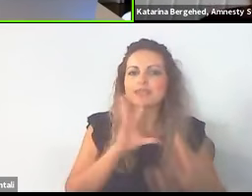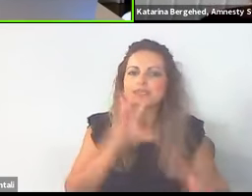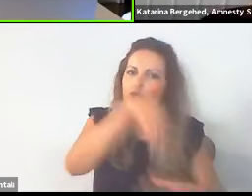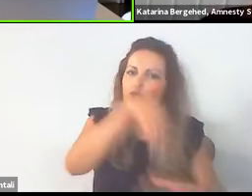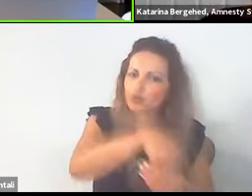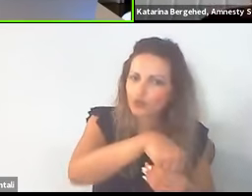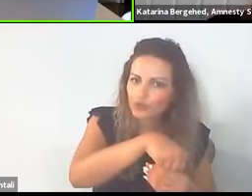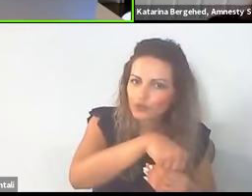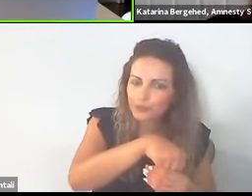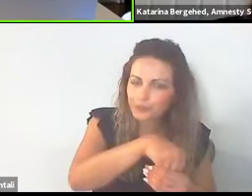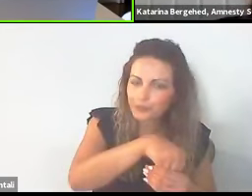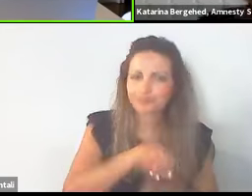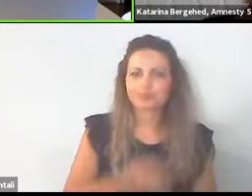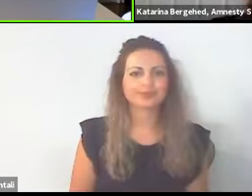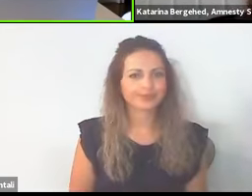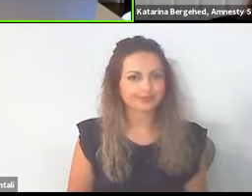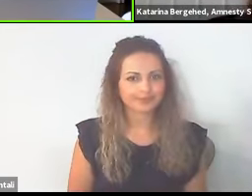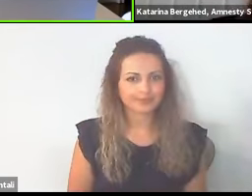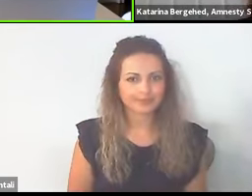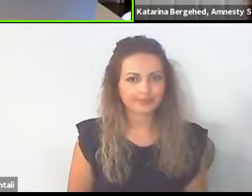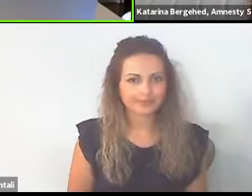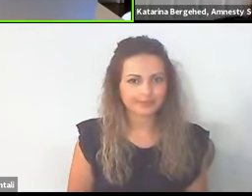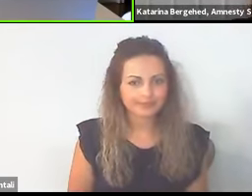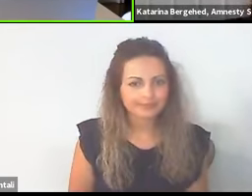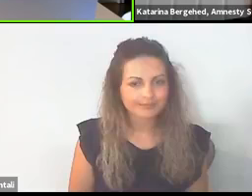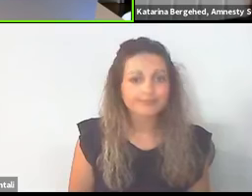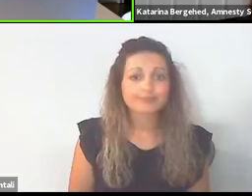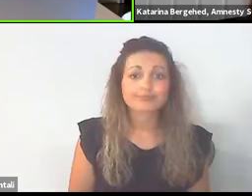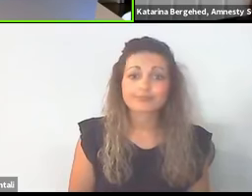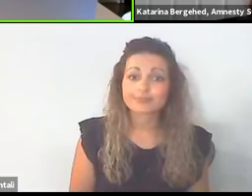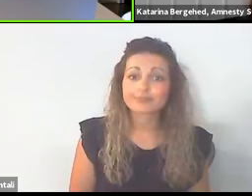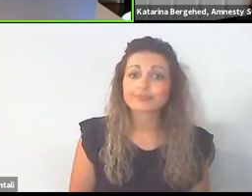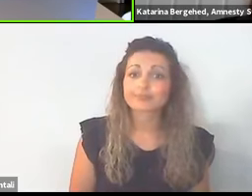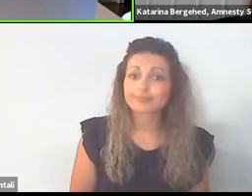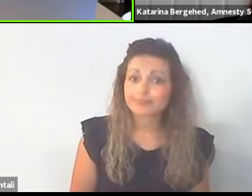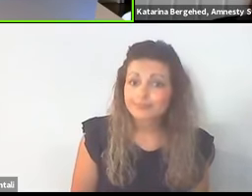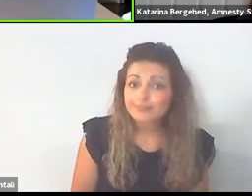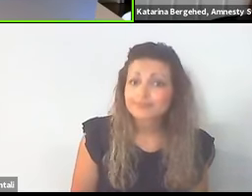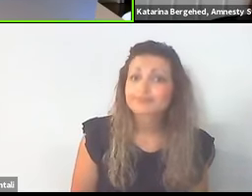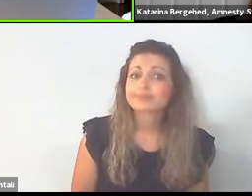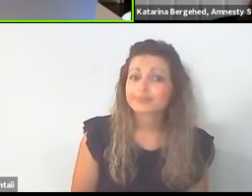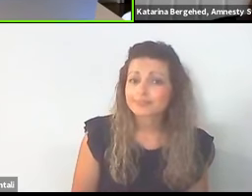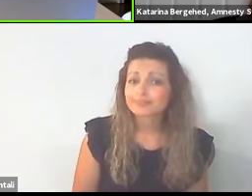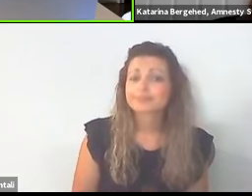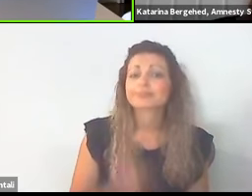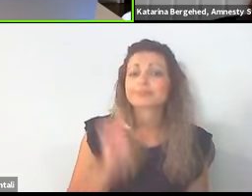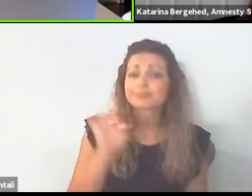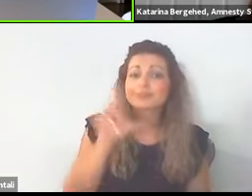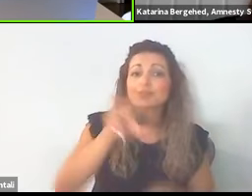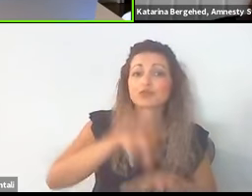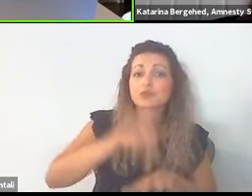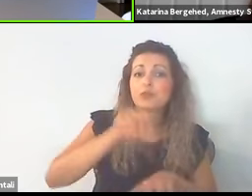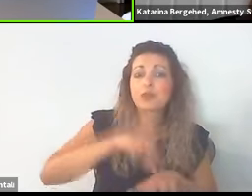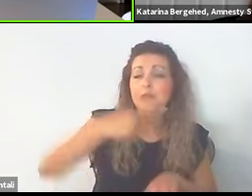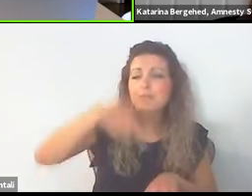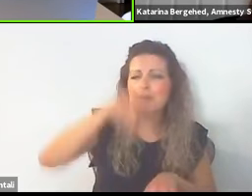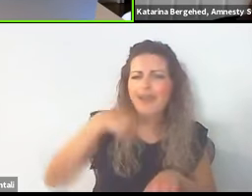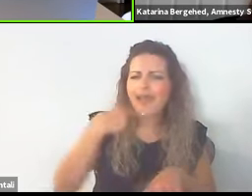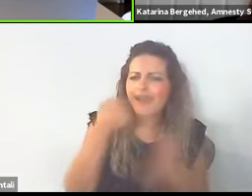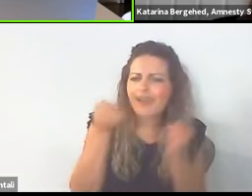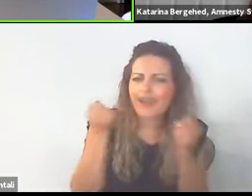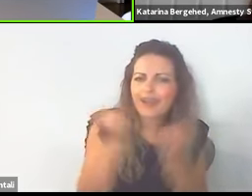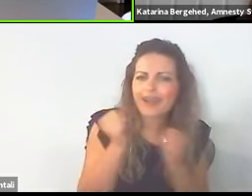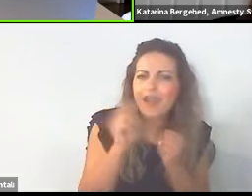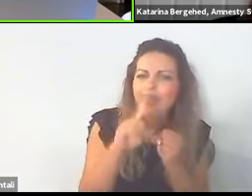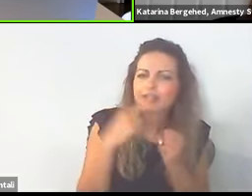Σας ευχαριστώ πάρα πολύ. Ευχαριστώ πολύ που με καλέσατε. Είναι μια πολύ κρύα και βροχερή μέρα σήμερα στη Σουηδία. Οπότε είναι